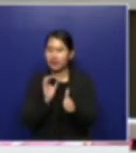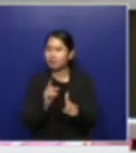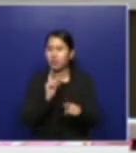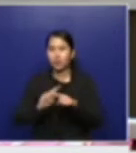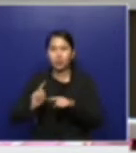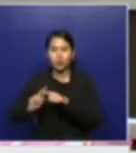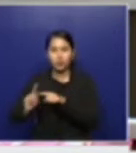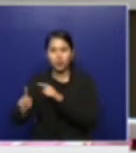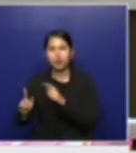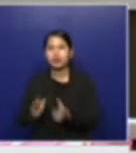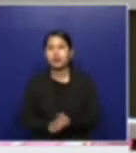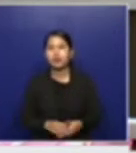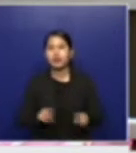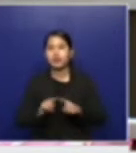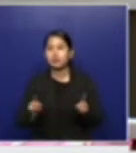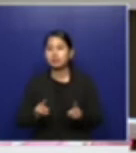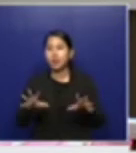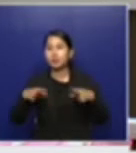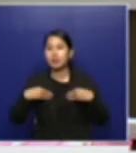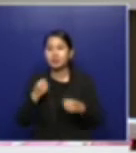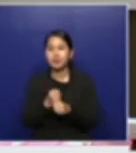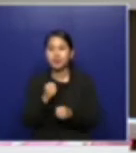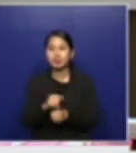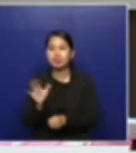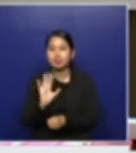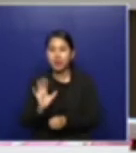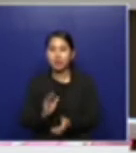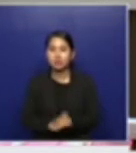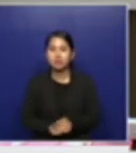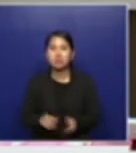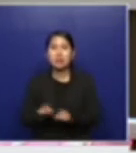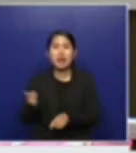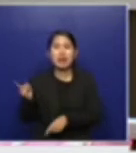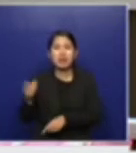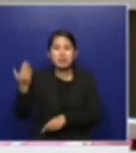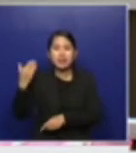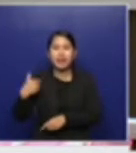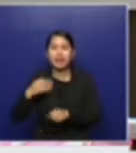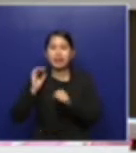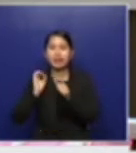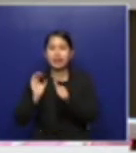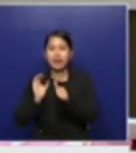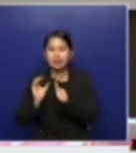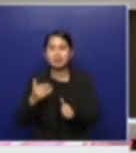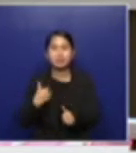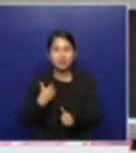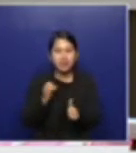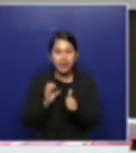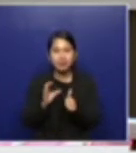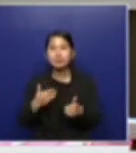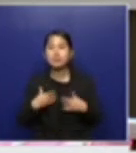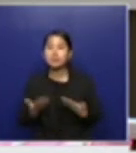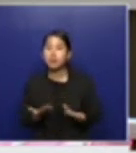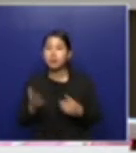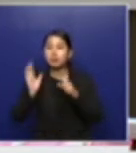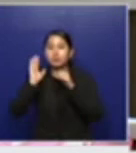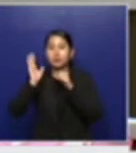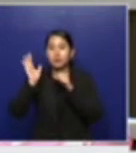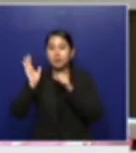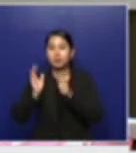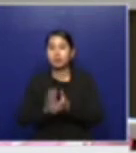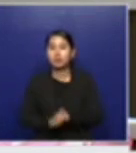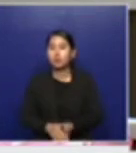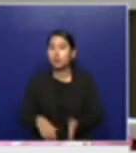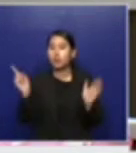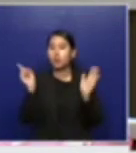ยอะแต่ไม่เอาไปทำนี่อาจารย์กนกก็แนะนำไปใครต่อใครก็แนะนำไปนี่ผมลุกขึ้นมาอภิปราย3